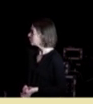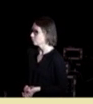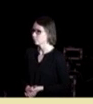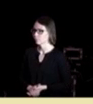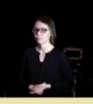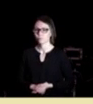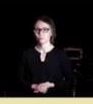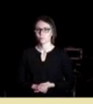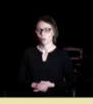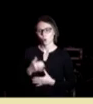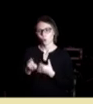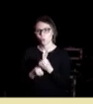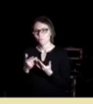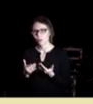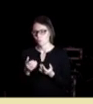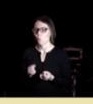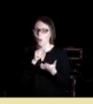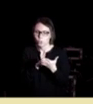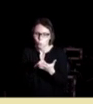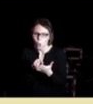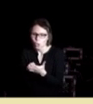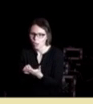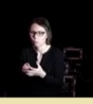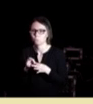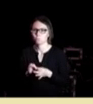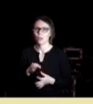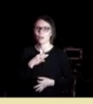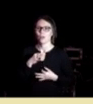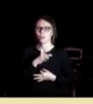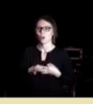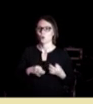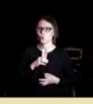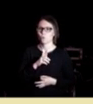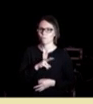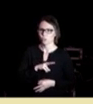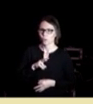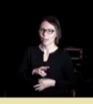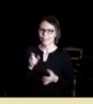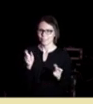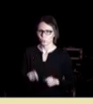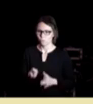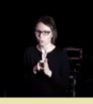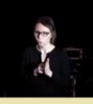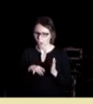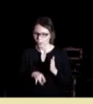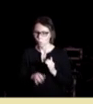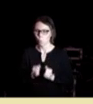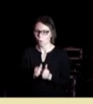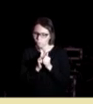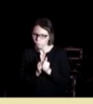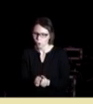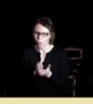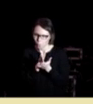Det man må gjøre er jo å spørre om kardiovaskulære risikofaktorer er til stede, og man må følge det nøye